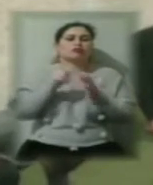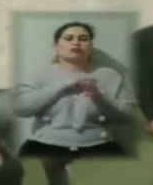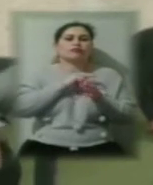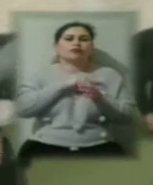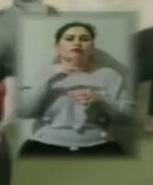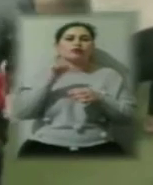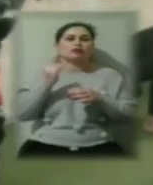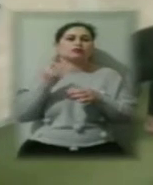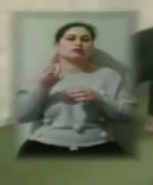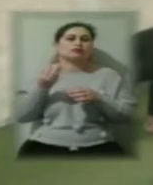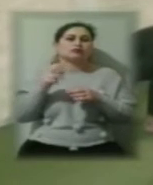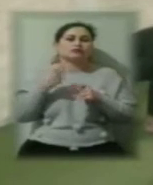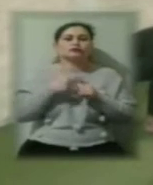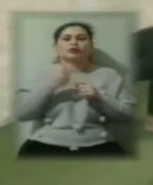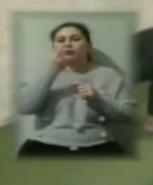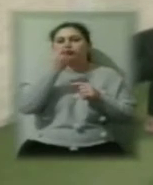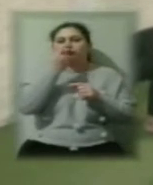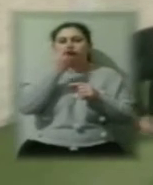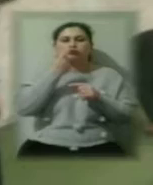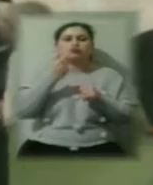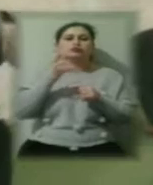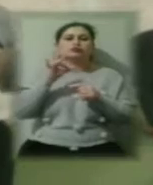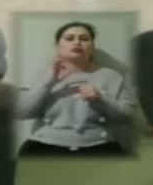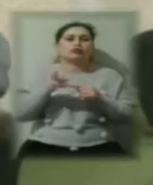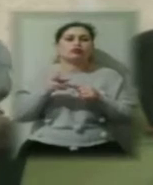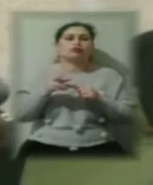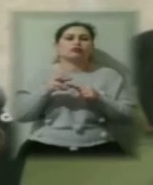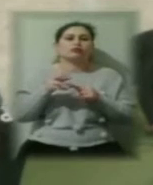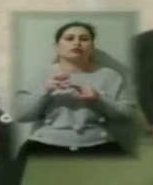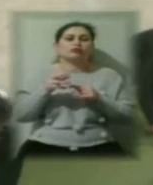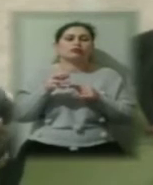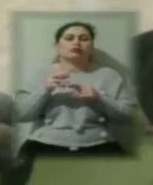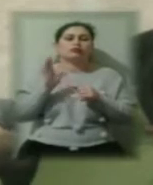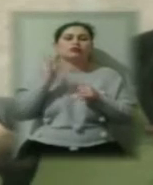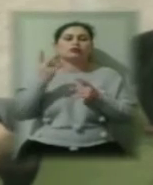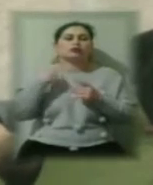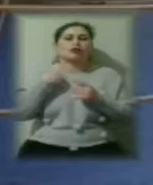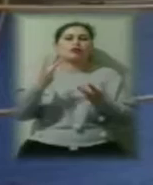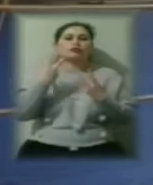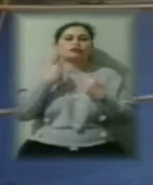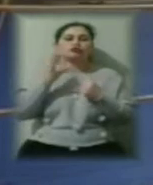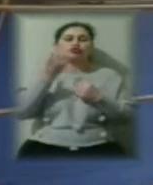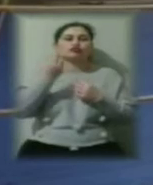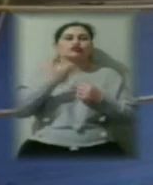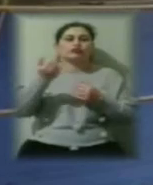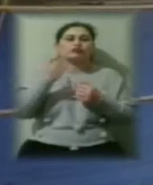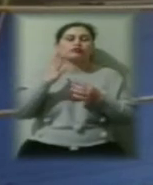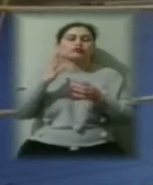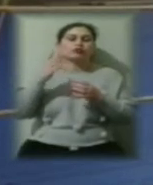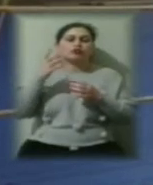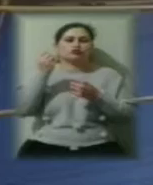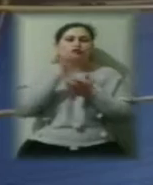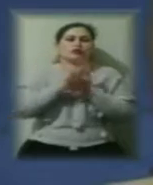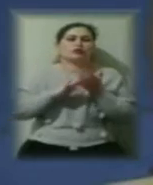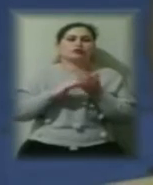десь ближайші сроки нам обіцяють, що нас візьмуть у сім'ю. Віталію Дубіні зараз